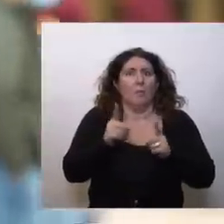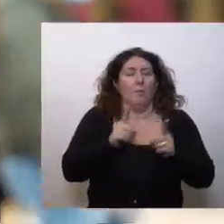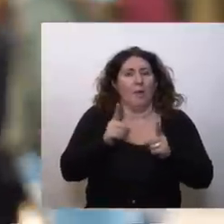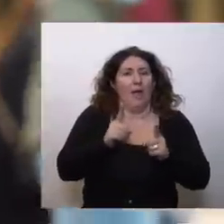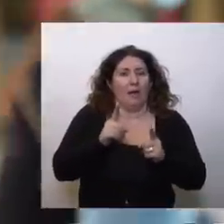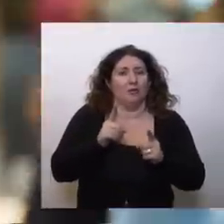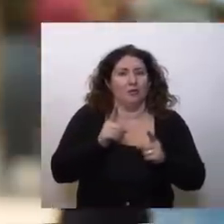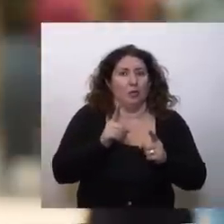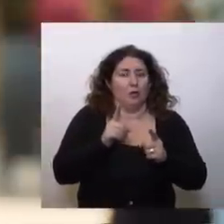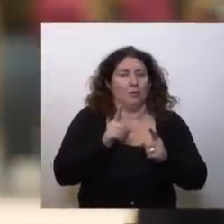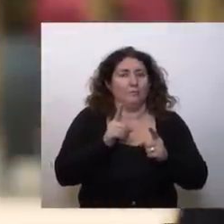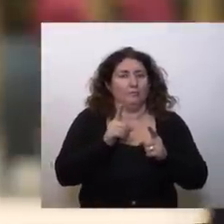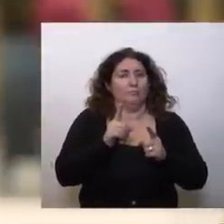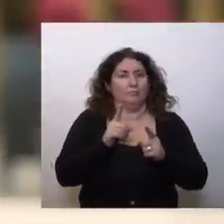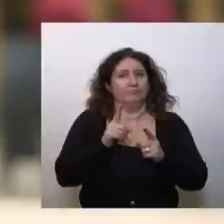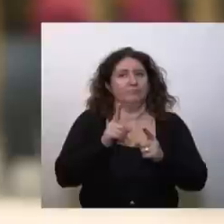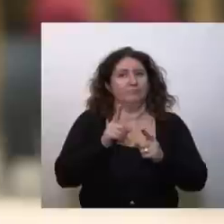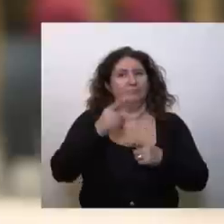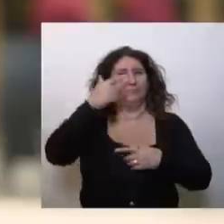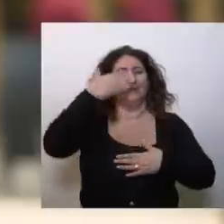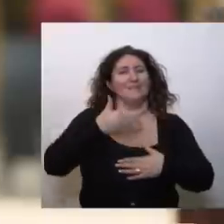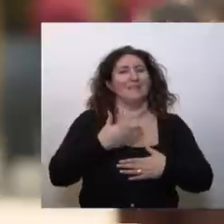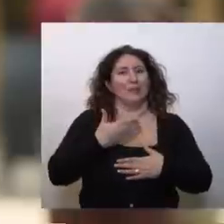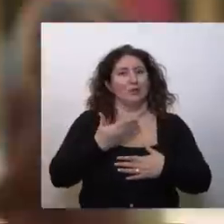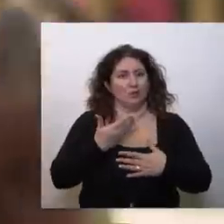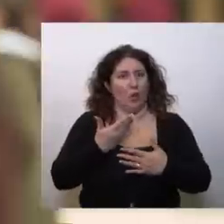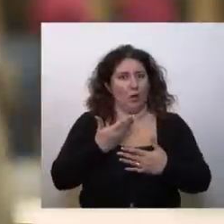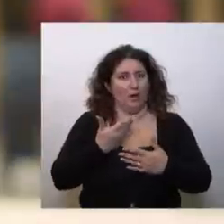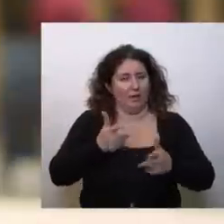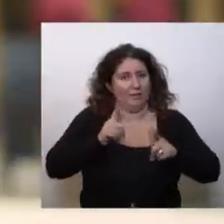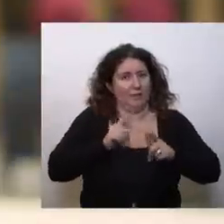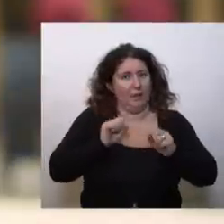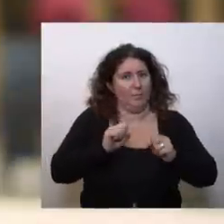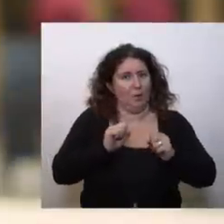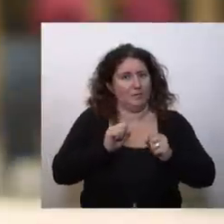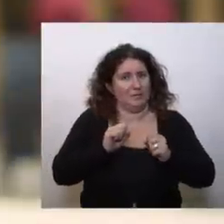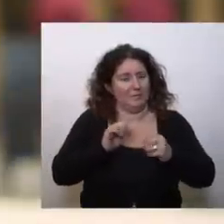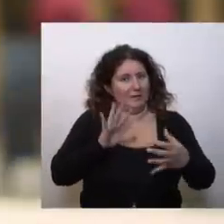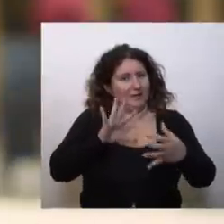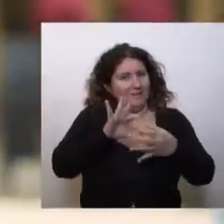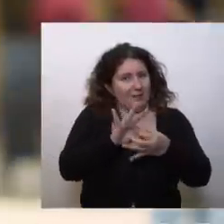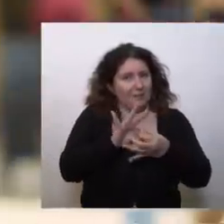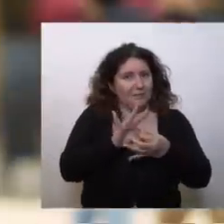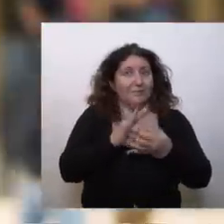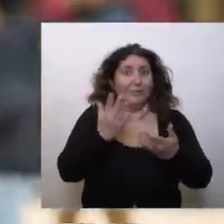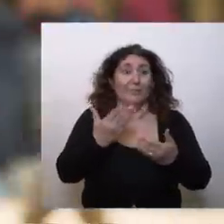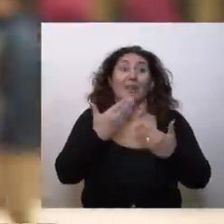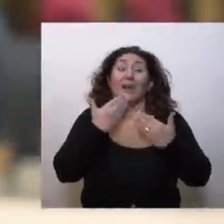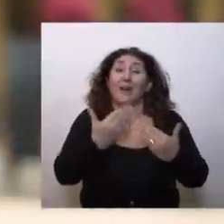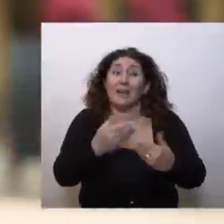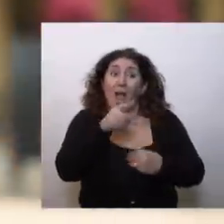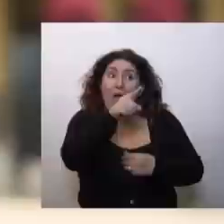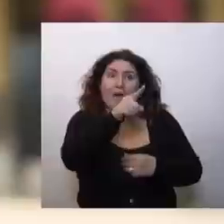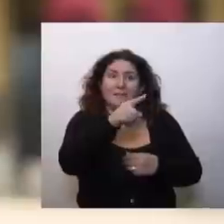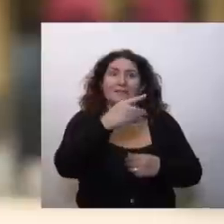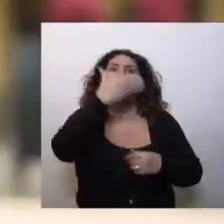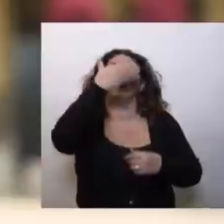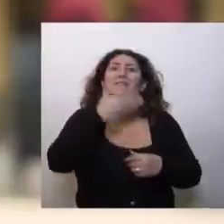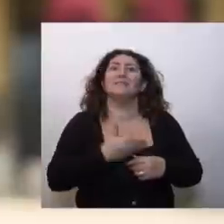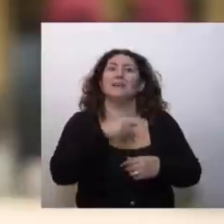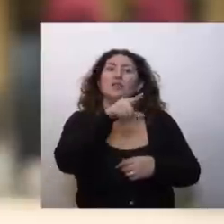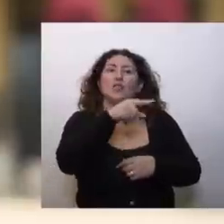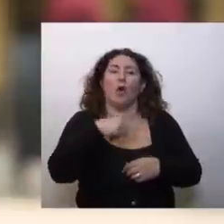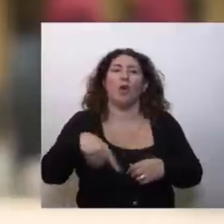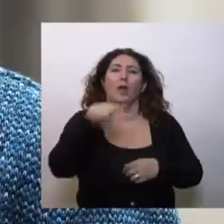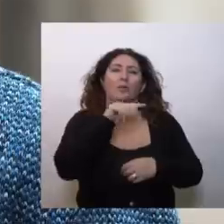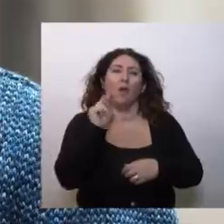sindone ma in un contesto di preghiera, e attraverso la sindone ci rimanda a colui a cui rivolgiamo